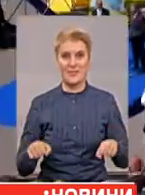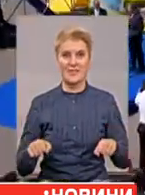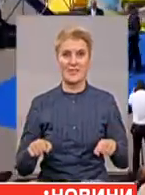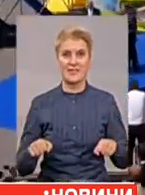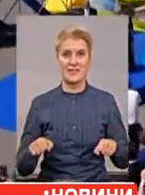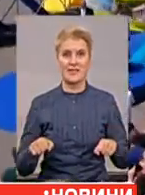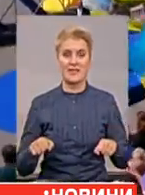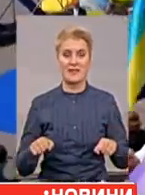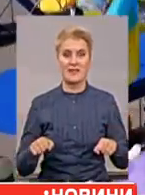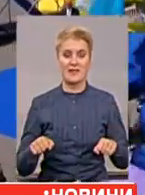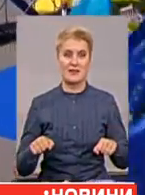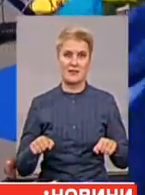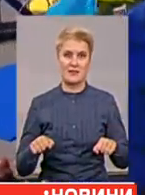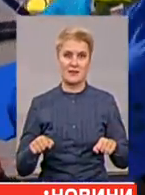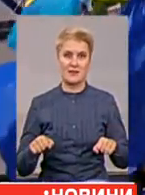можливість випити